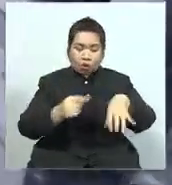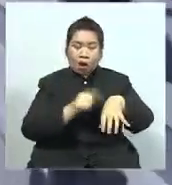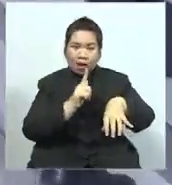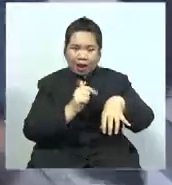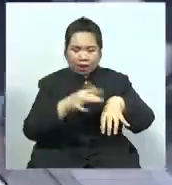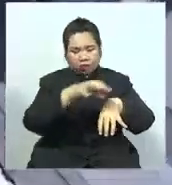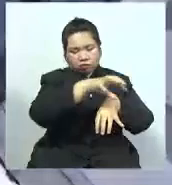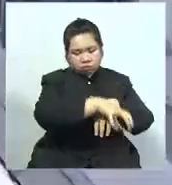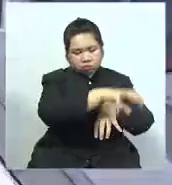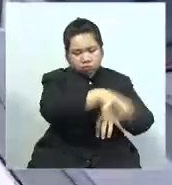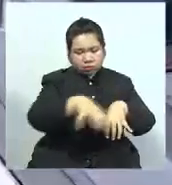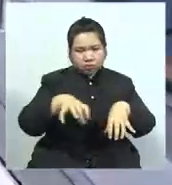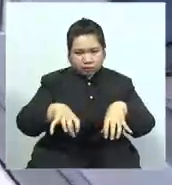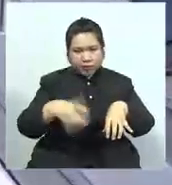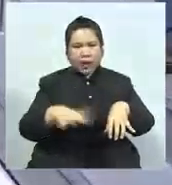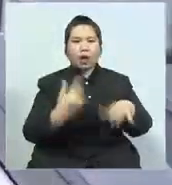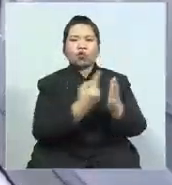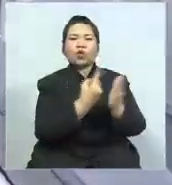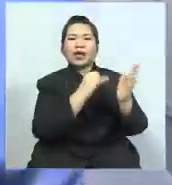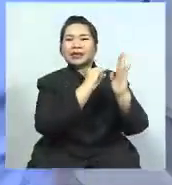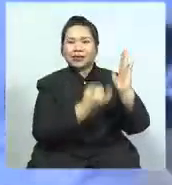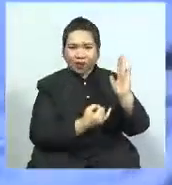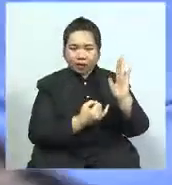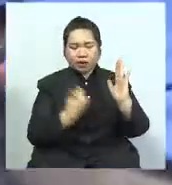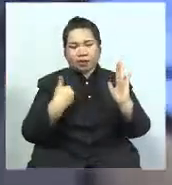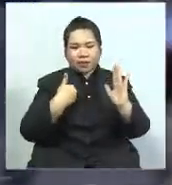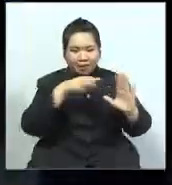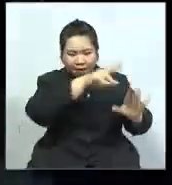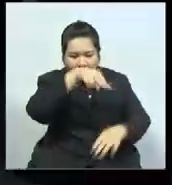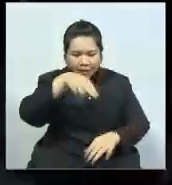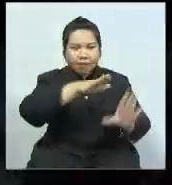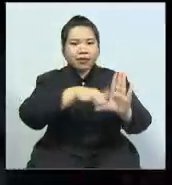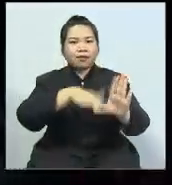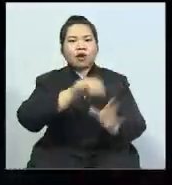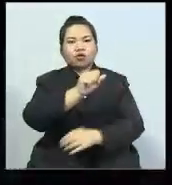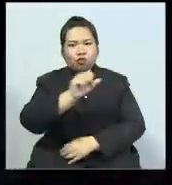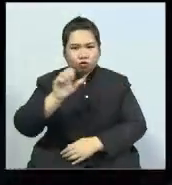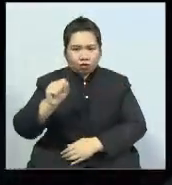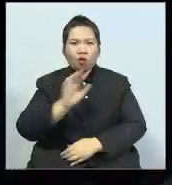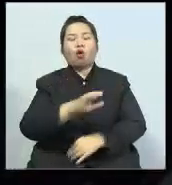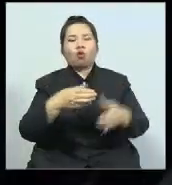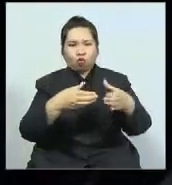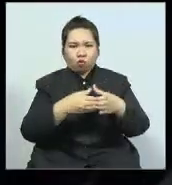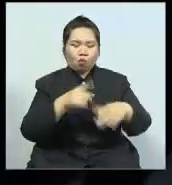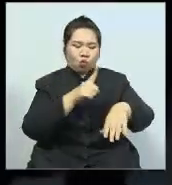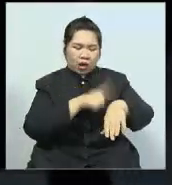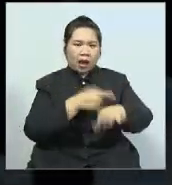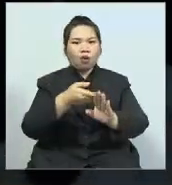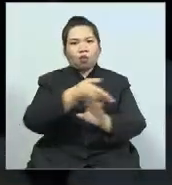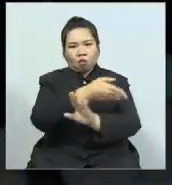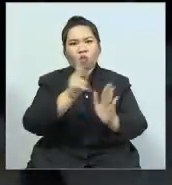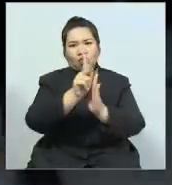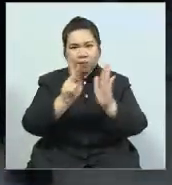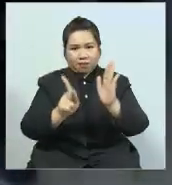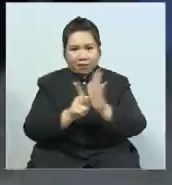ขาพรรคการแต่งตั้งตัวแทนประจำจังหวัดแล้วก็การสรรหาผู้สมัครรับเลือกตั้งส.ส.ของพรรคเพื่อให้ทันตามกฎหมายกำหนดด้ว